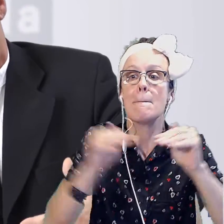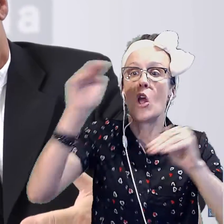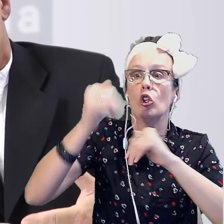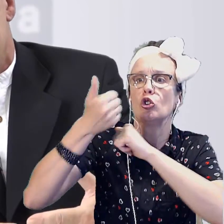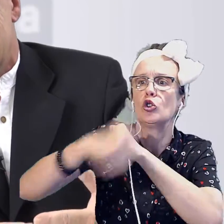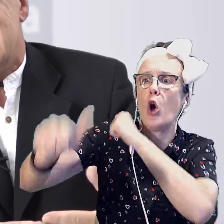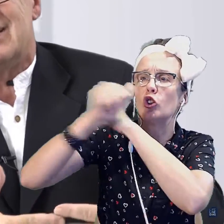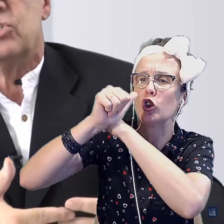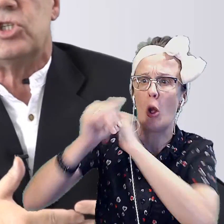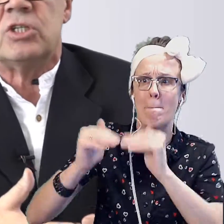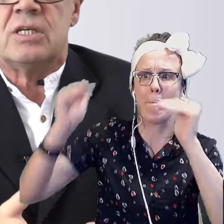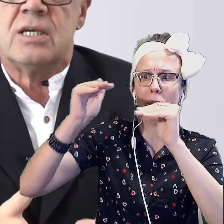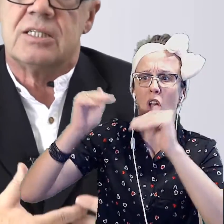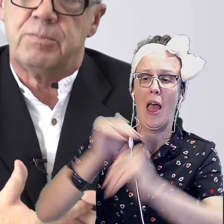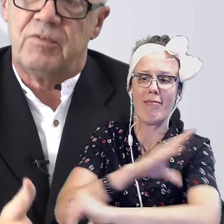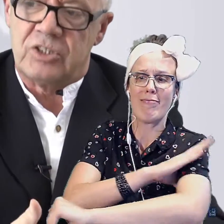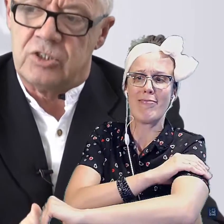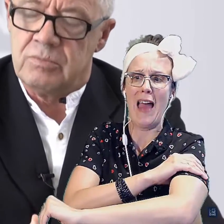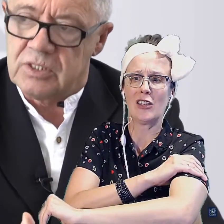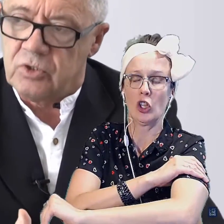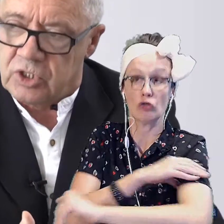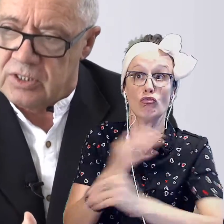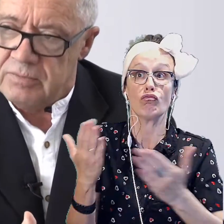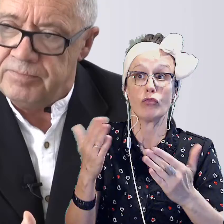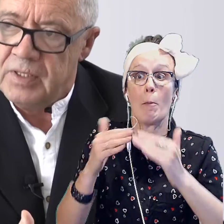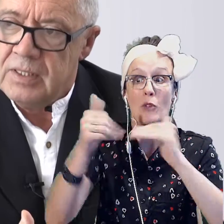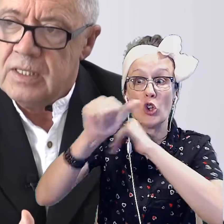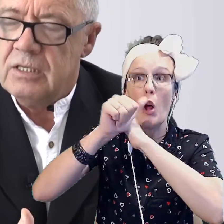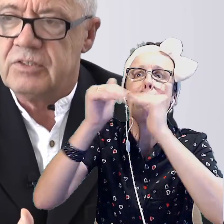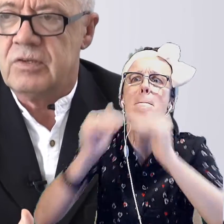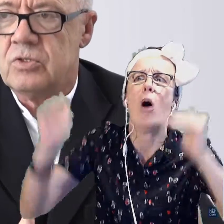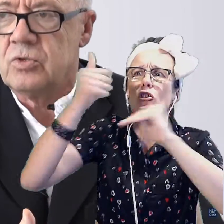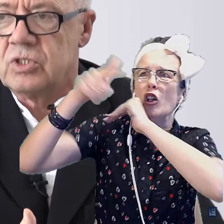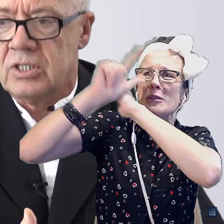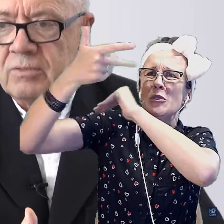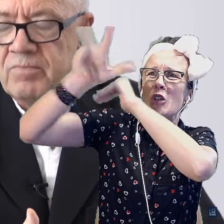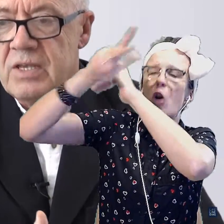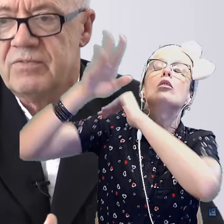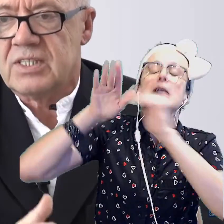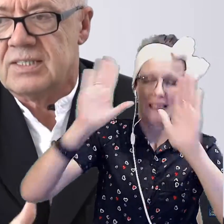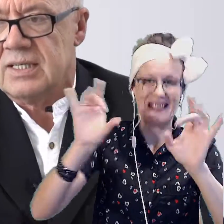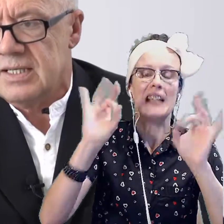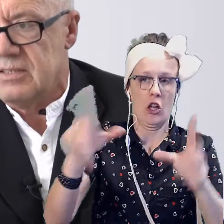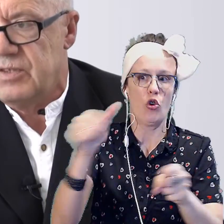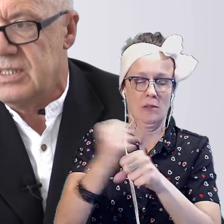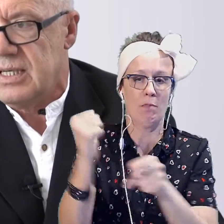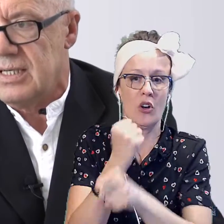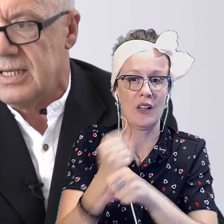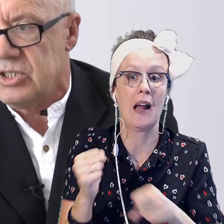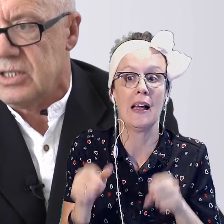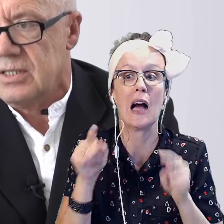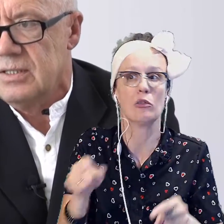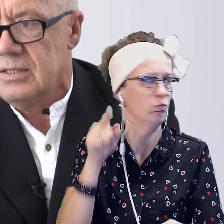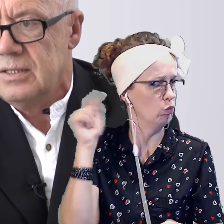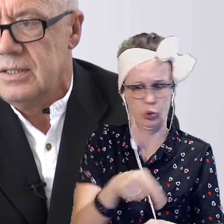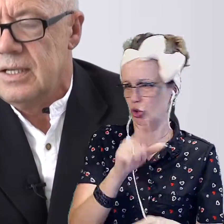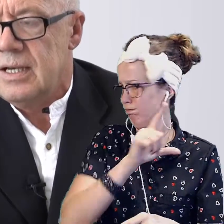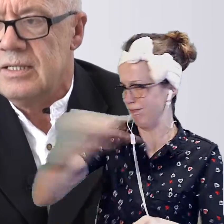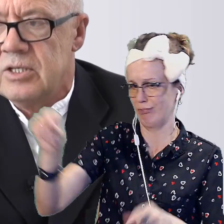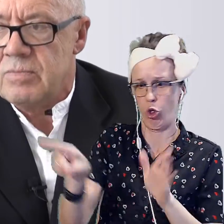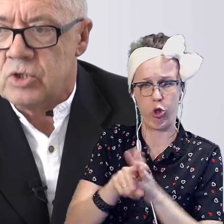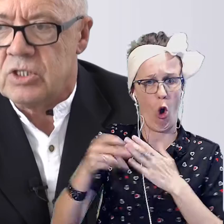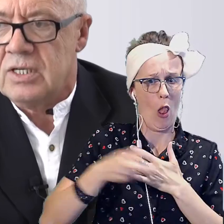160 nadciśnienie jest poważnym schorzeniem i w związku z tym wskazana jest muzyka lekarza